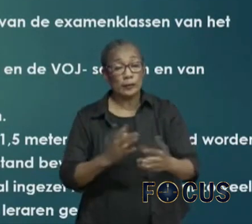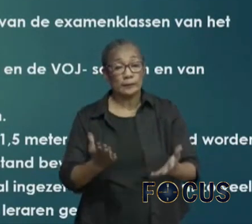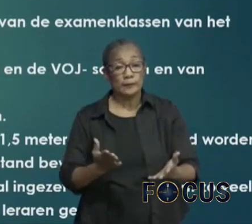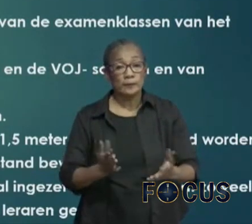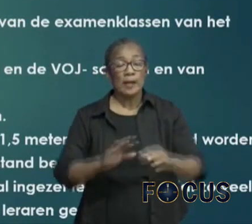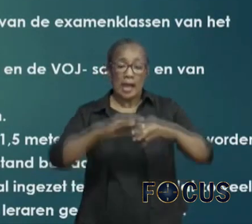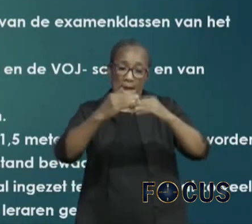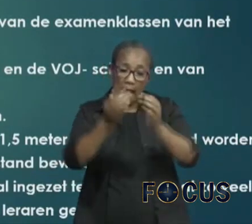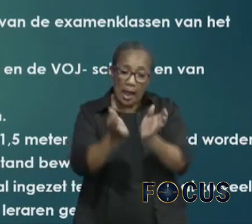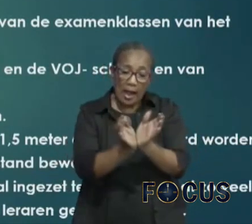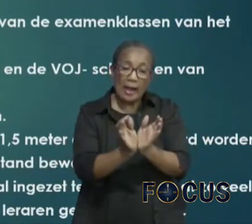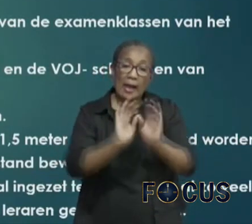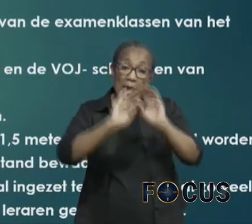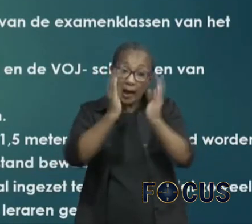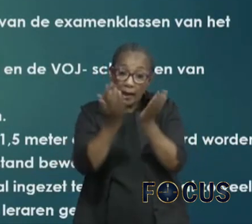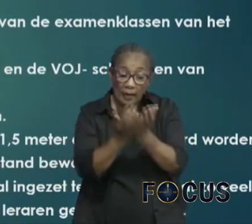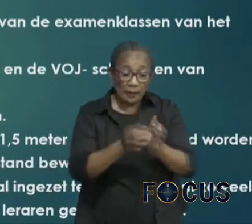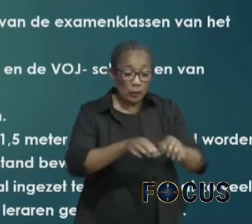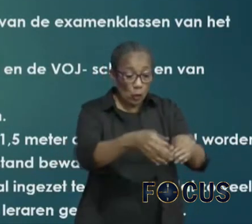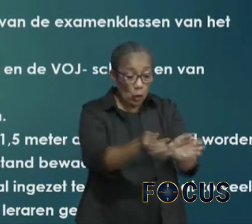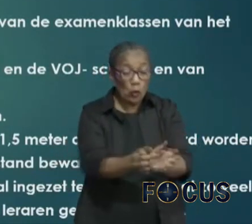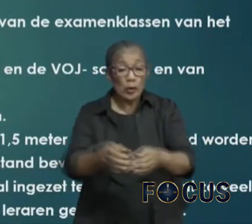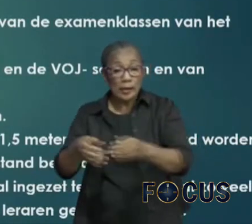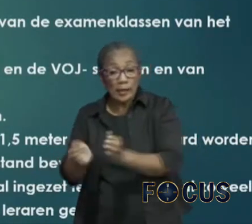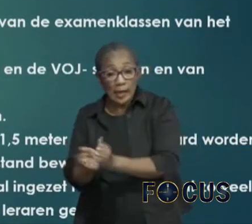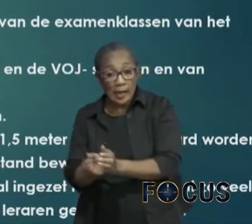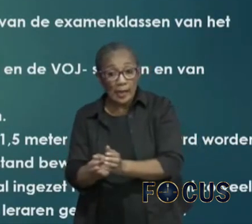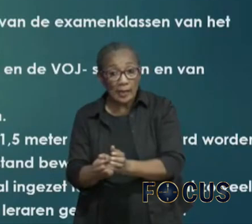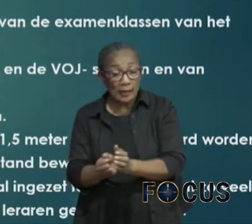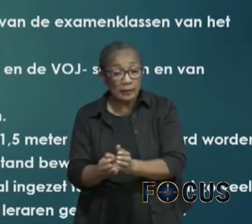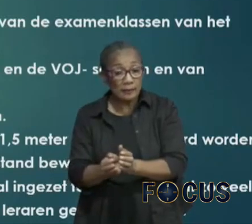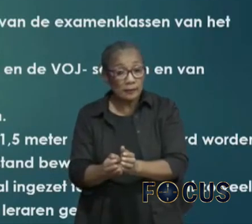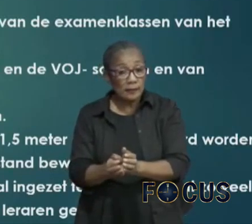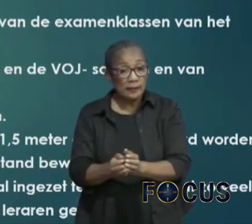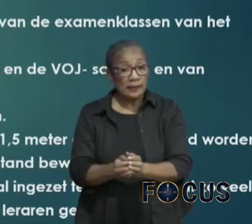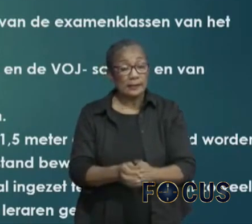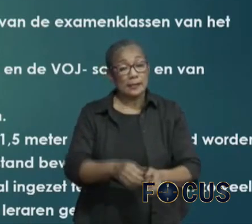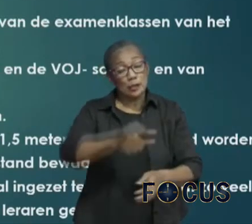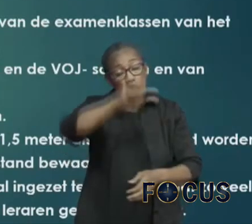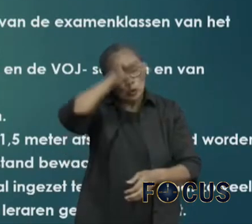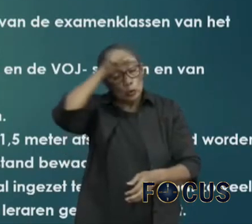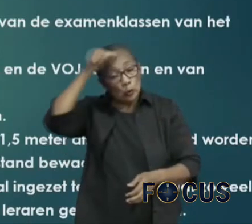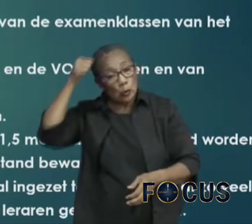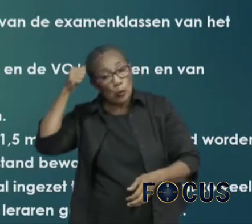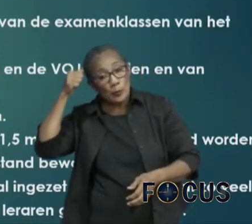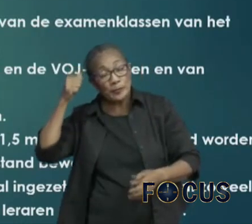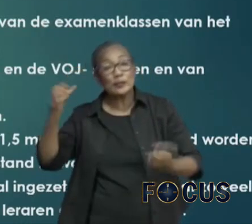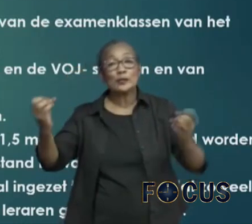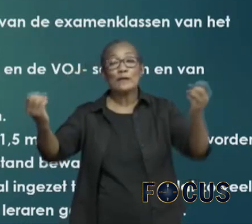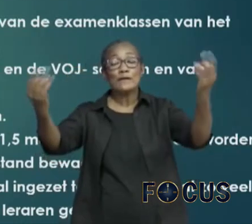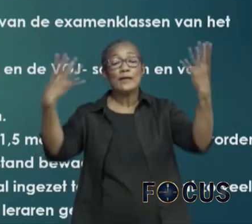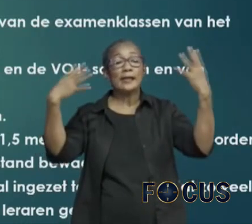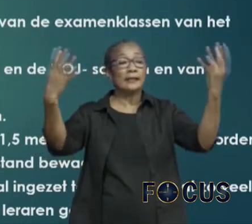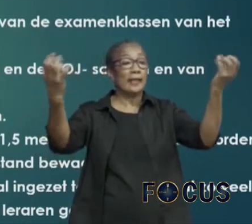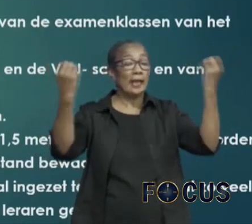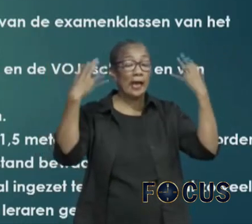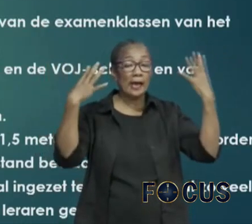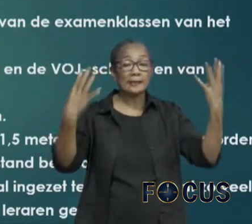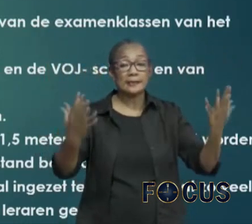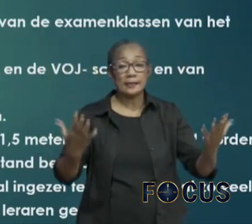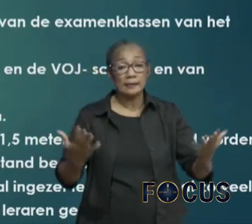alle lokalen die zijn trouwens, als de scholen zijn gebouwd op tropisch, dus de ventilatie, die